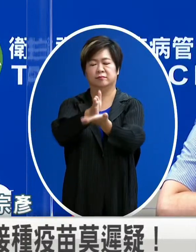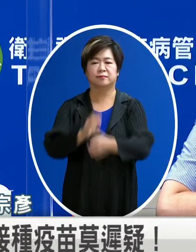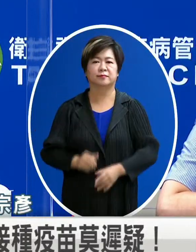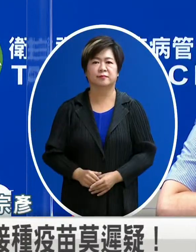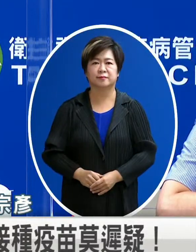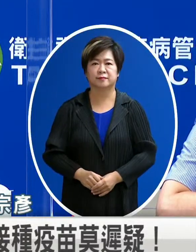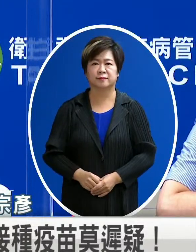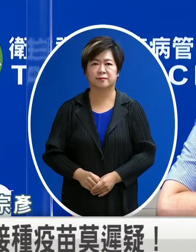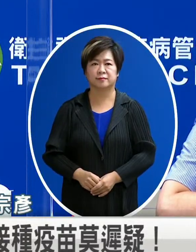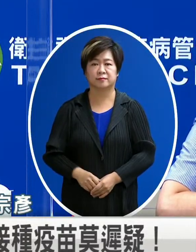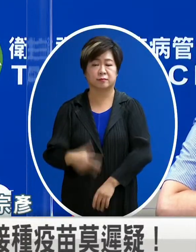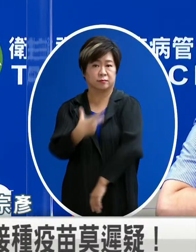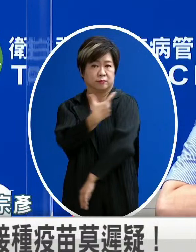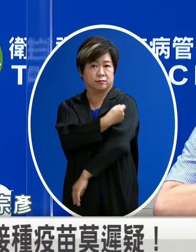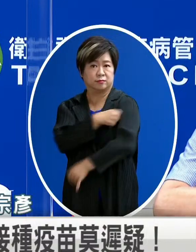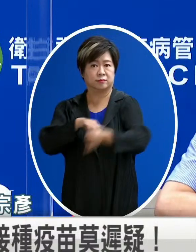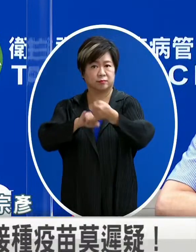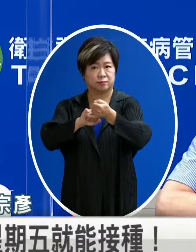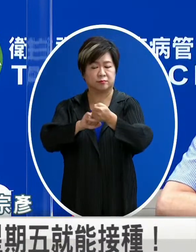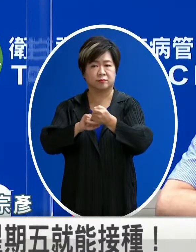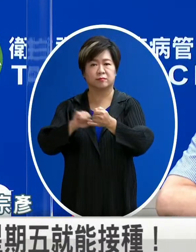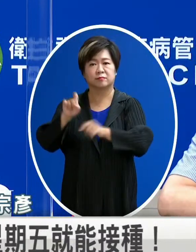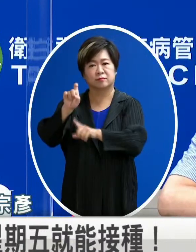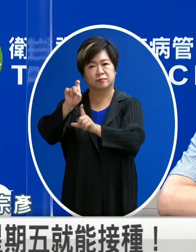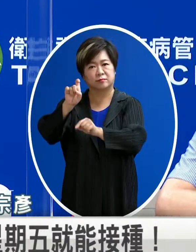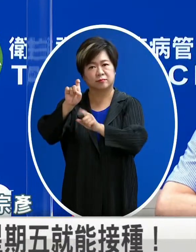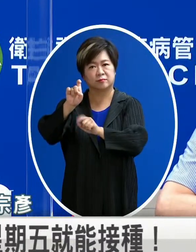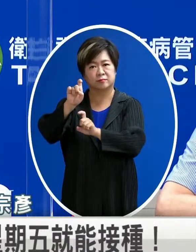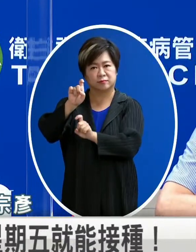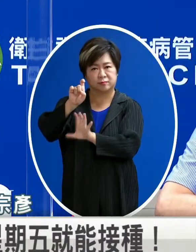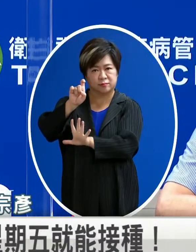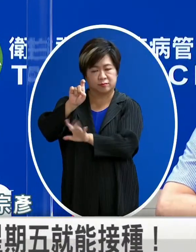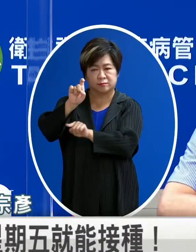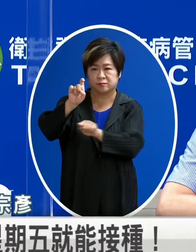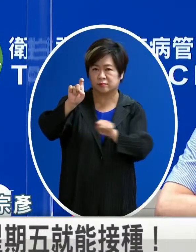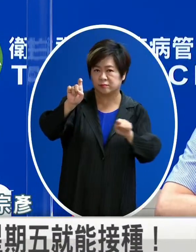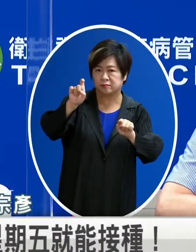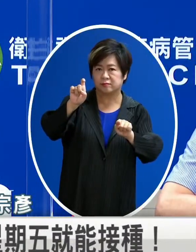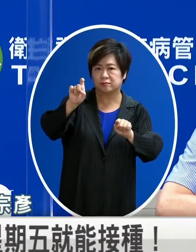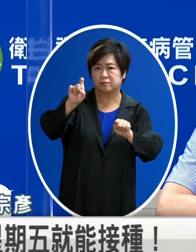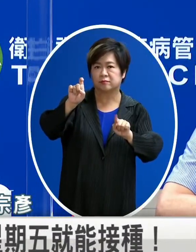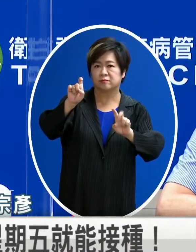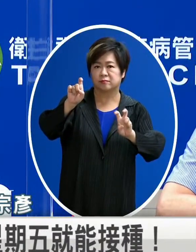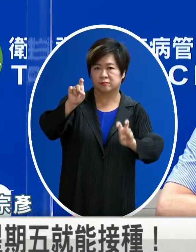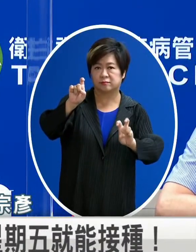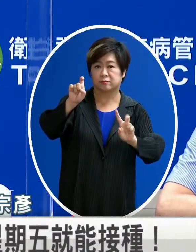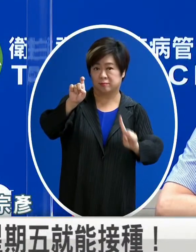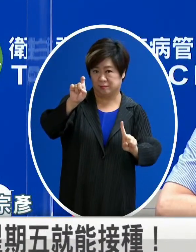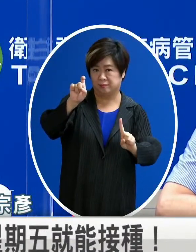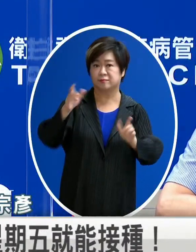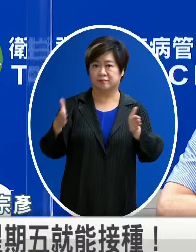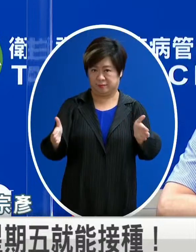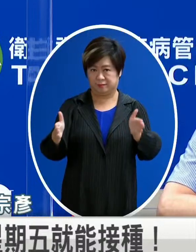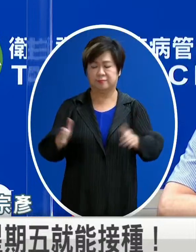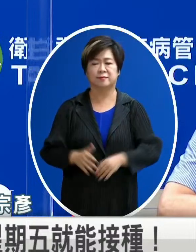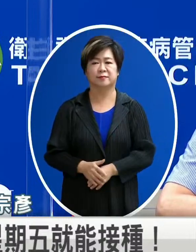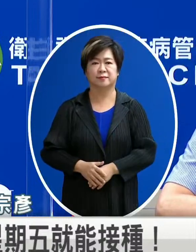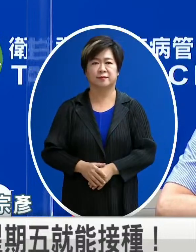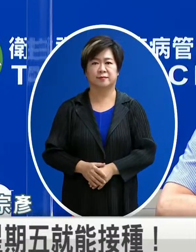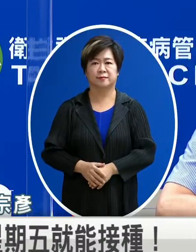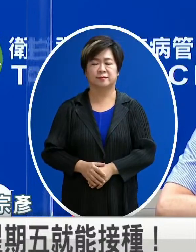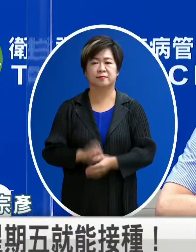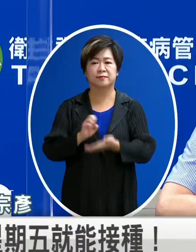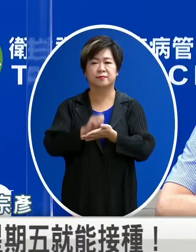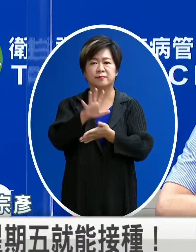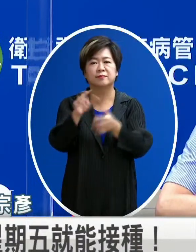12点。那施打的时间是从10月15号开始，一直到10月21号。好，那我们今